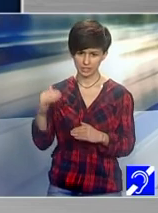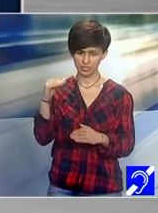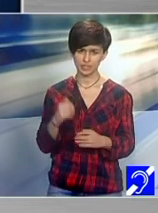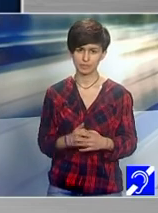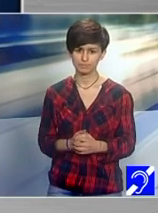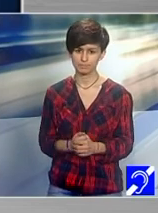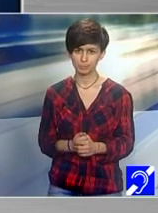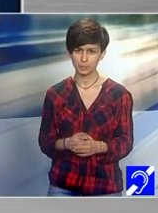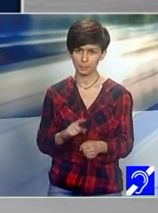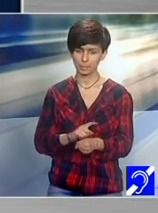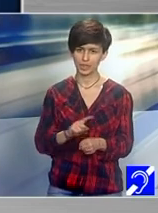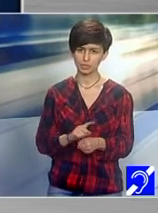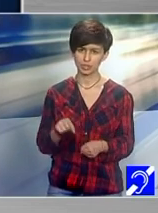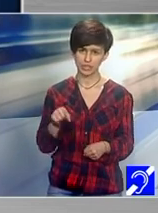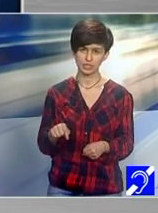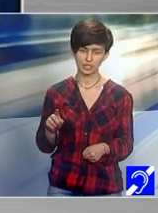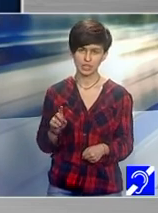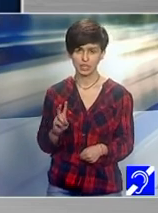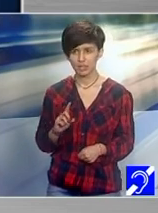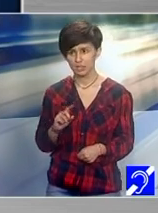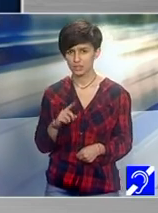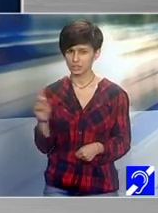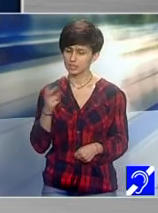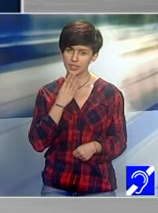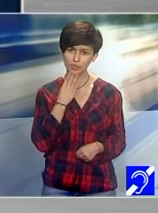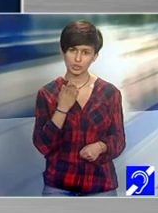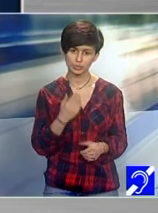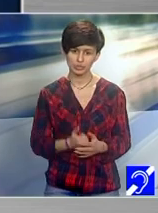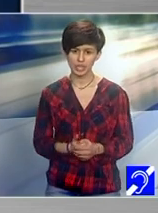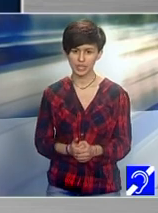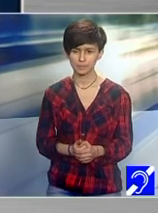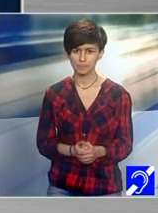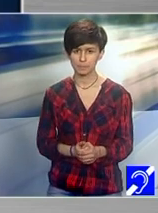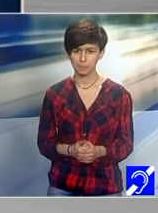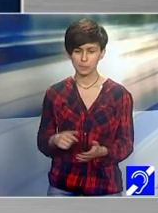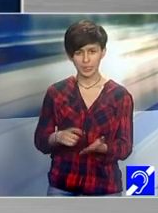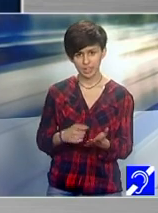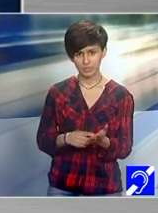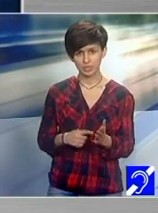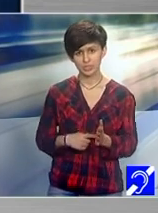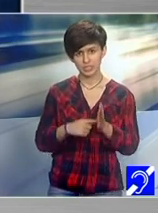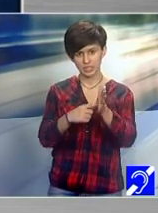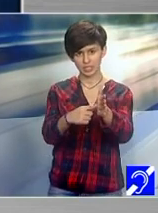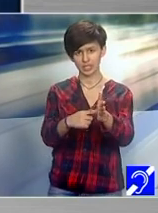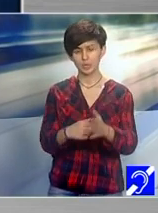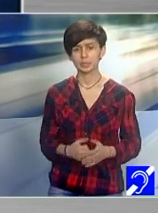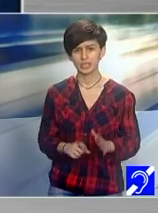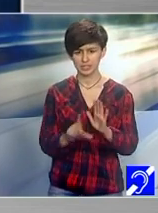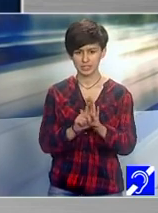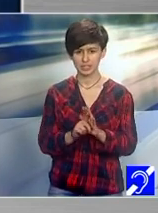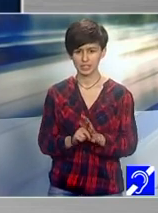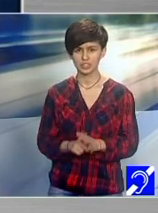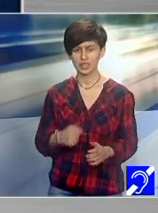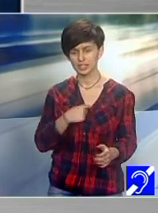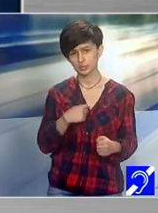că lucrul ăsta ne-a mulțumit foarte mult și asta a fost prima revendicare. Domnule, arătați-ne și nou un draft de lege pe care să putem discuta, să putem negocia. Dacă e așa